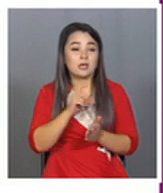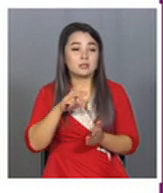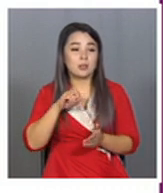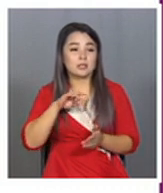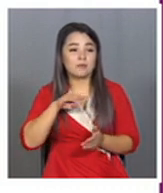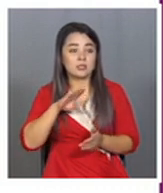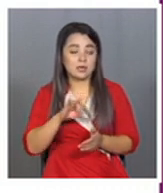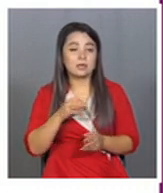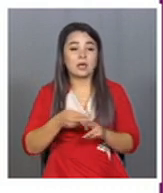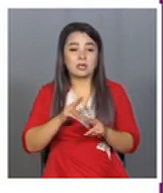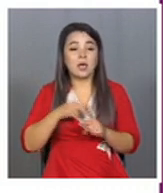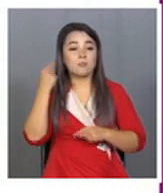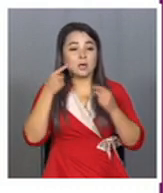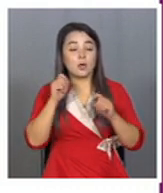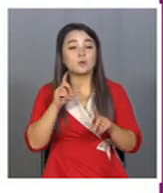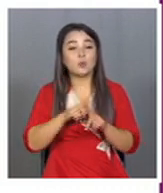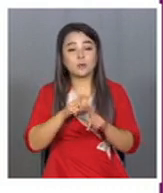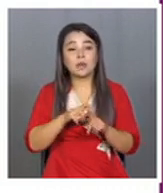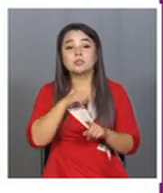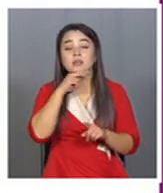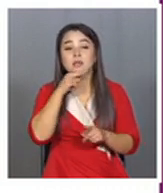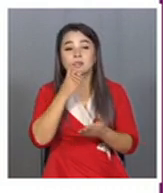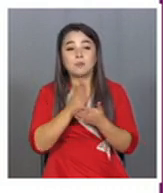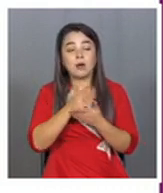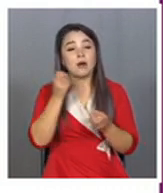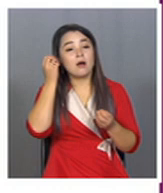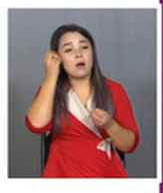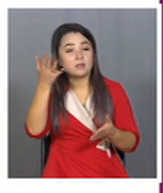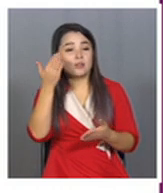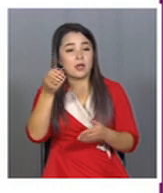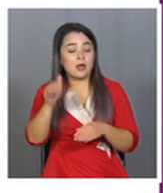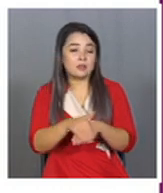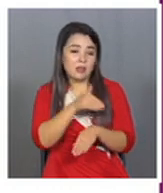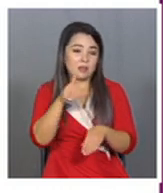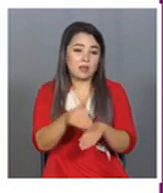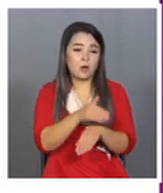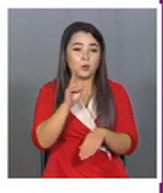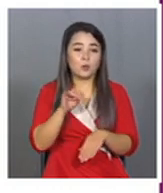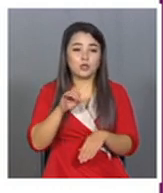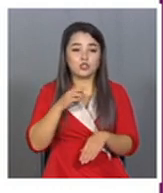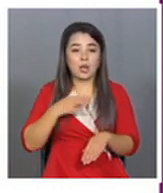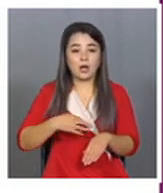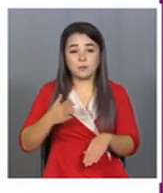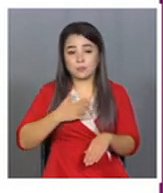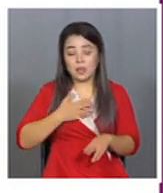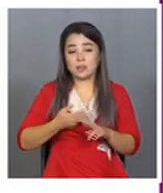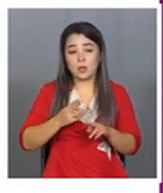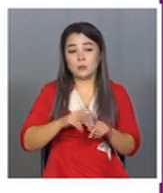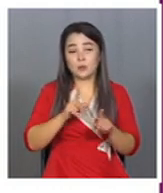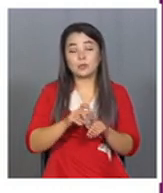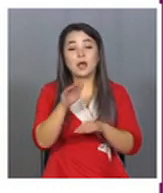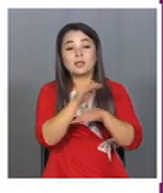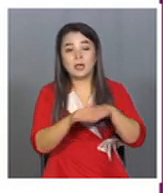Экспрессивті эмоционалды сөзге мысал келтірер болсақ, ақылыңнан айналдым құлын шағым. Бұл сөзде